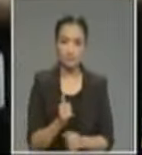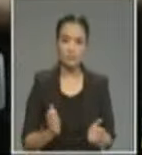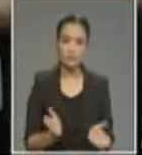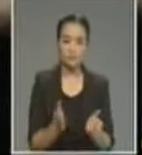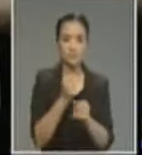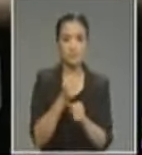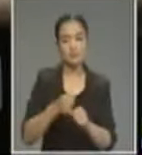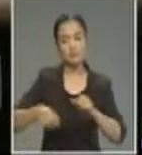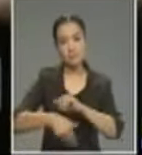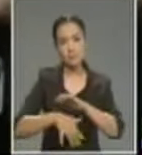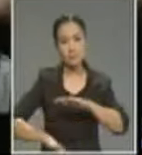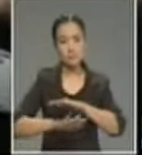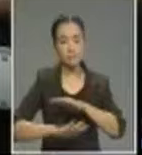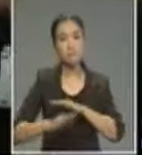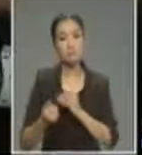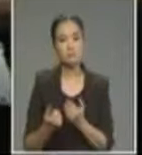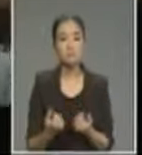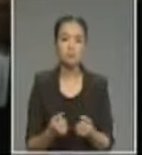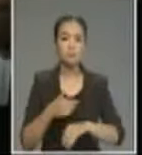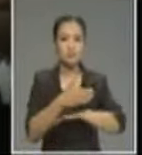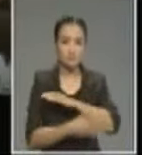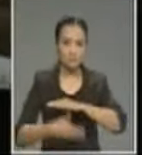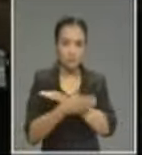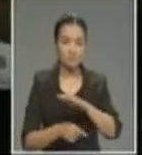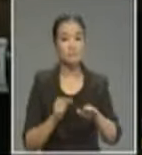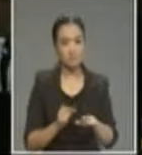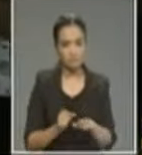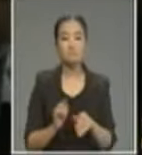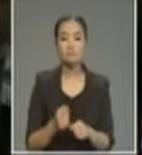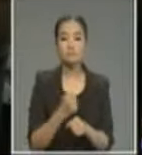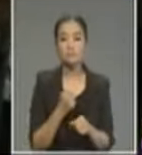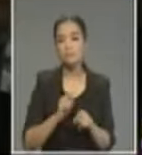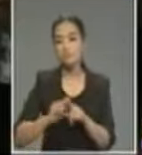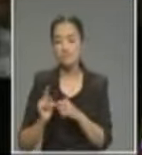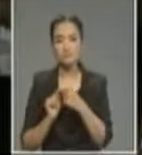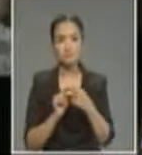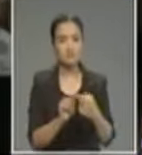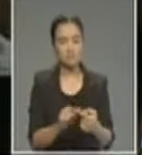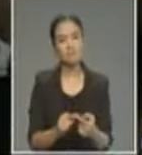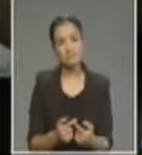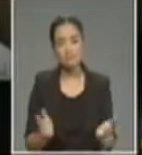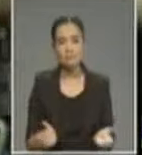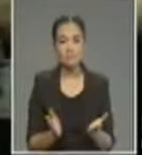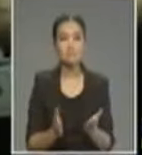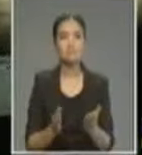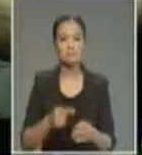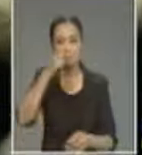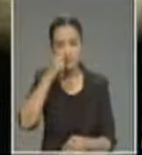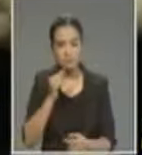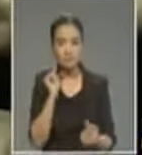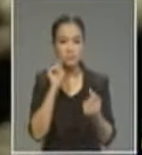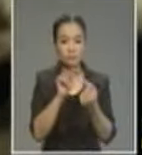านด้านโครงสร้างพื้นฐานการขนส่งทางรางแล้วก็จะสานต่องานต่างๆให้เกิดความต่อเนื่องร่วมกันขับเคลื่อนไทยแลนด์